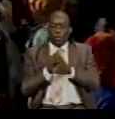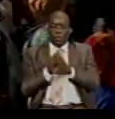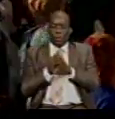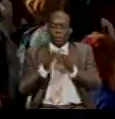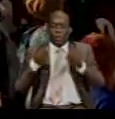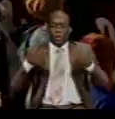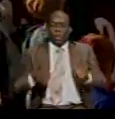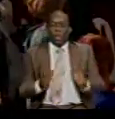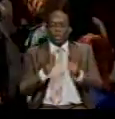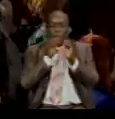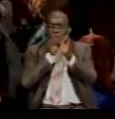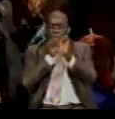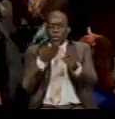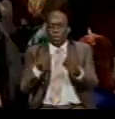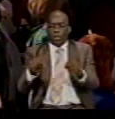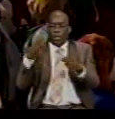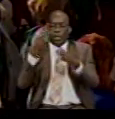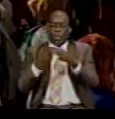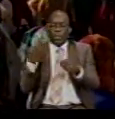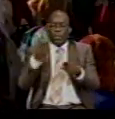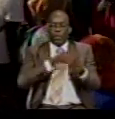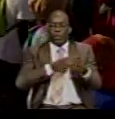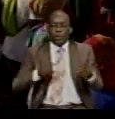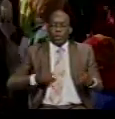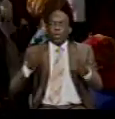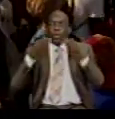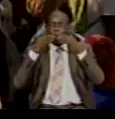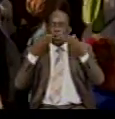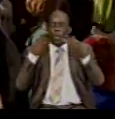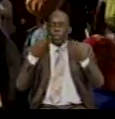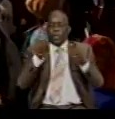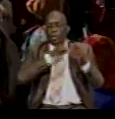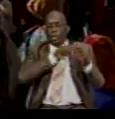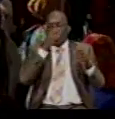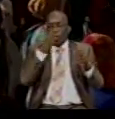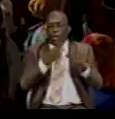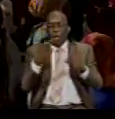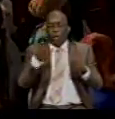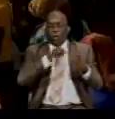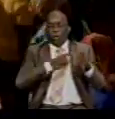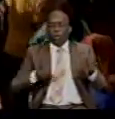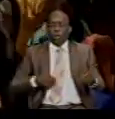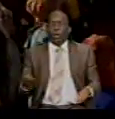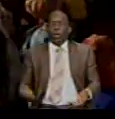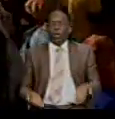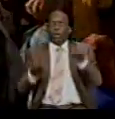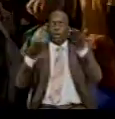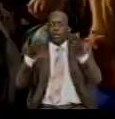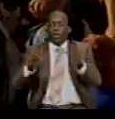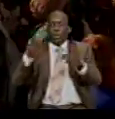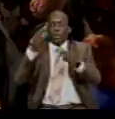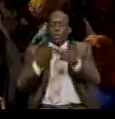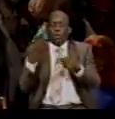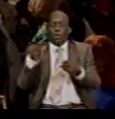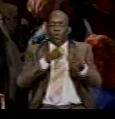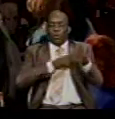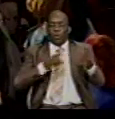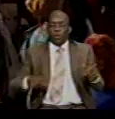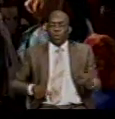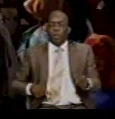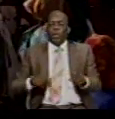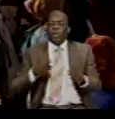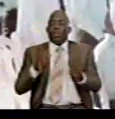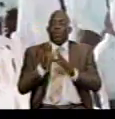name of the Lord. Bénissons le nom du Seigneur. Let's thank the name of the Lord. Remercions le Seigneur. Let's exalt the name of the Lord. Exaltons le nom du Seigneur. Bible says, when we lift